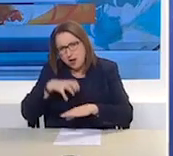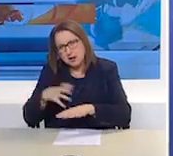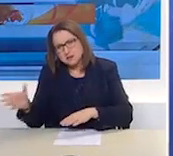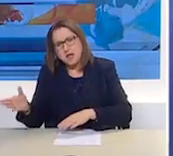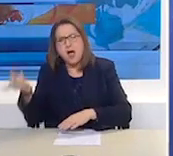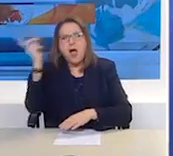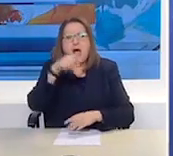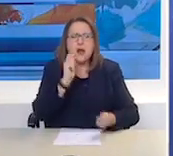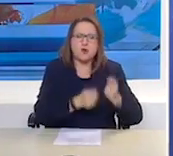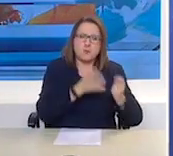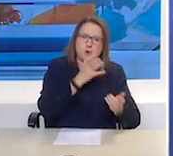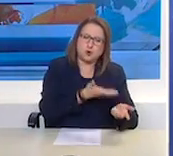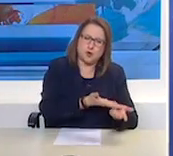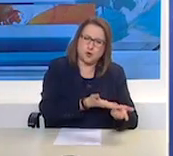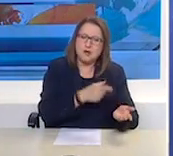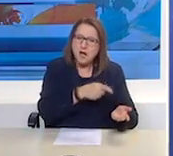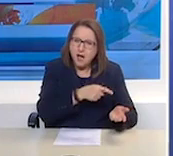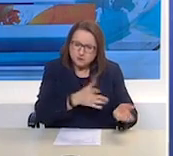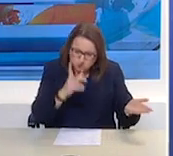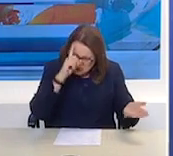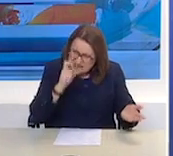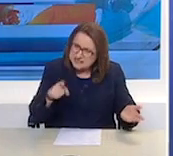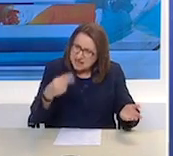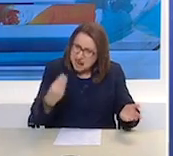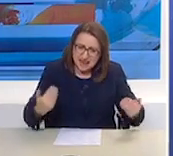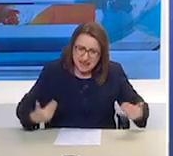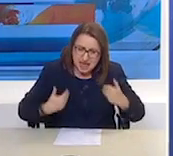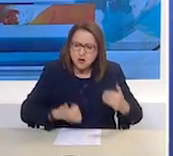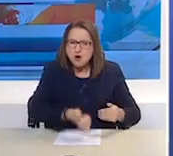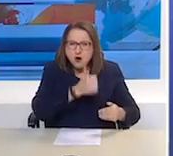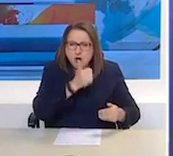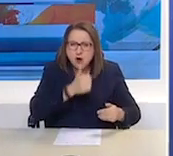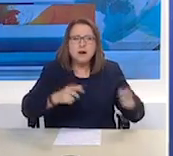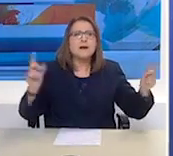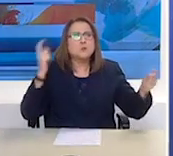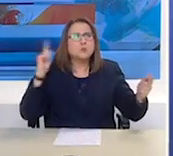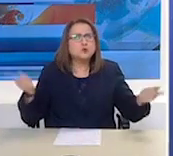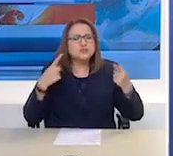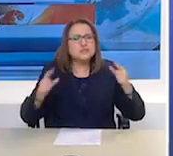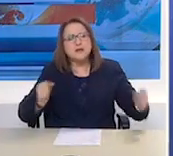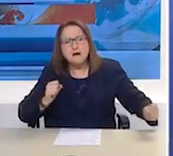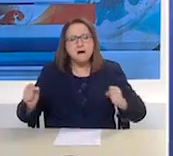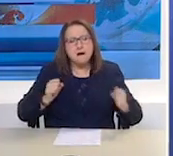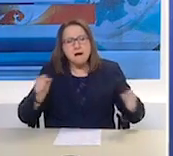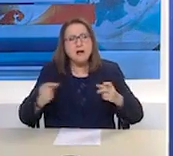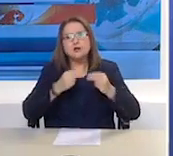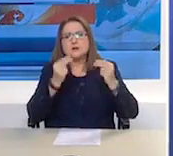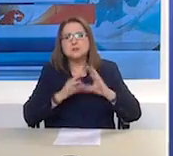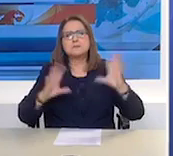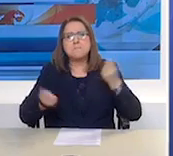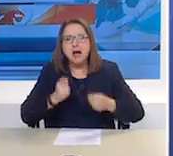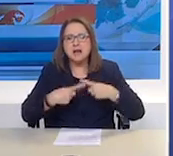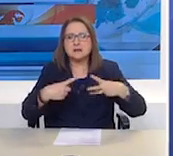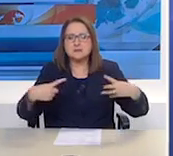κάποιες καταστάσεις οι οποίες όταν γίνουν αλόγιστες και ανεξέλεκτες δημιουργούν λάθος εντύπωση και στέλνουν λάθος μήνυμα σε όλη την κοινωνία και σε όλη την